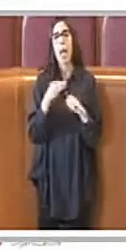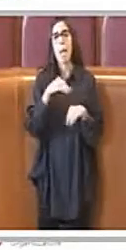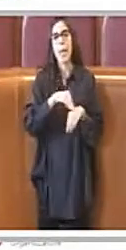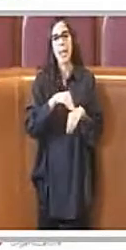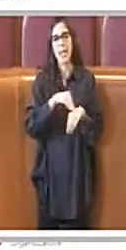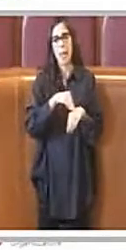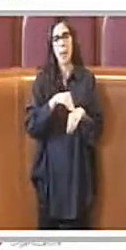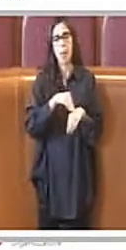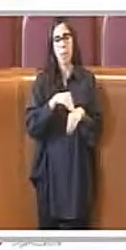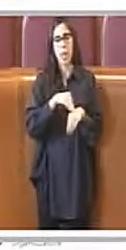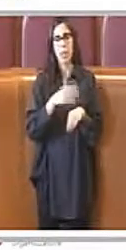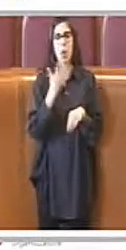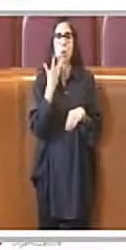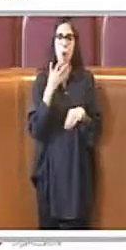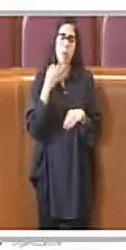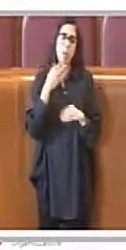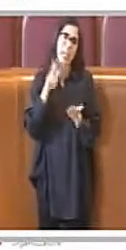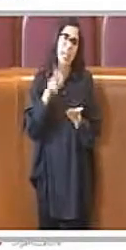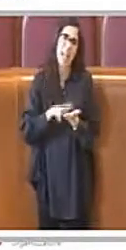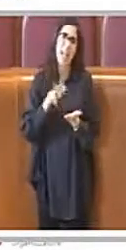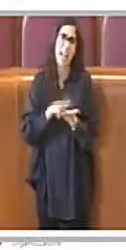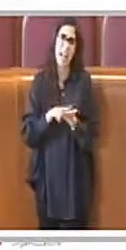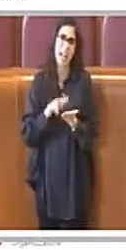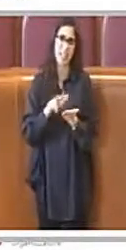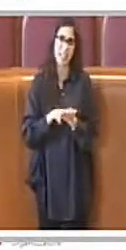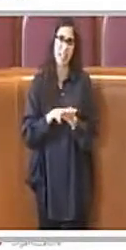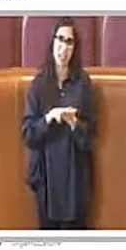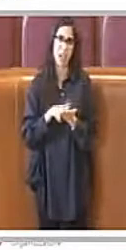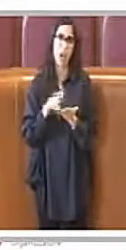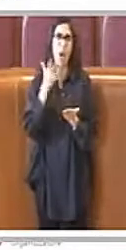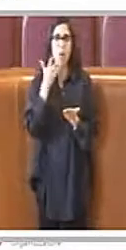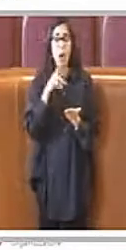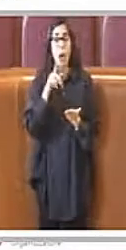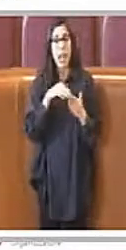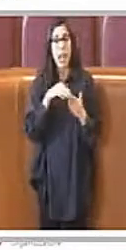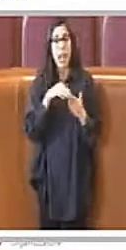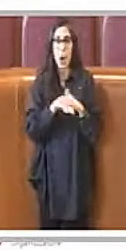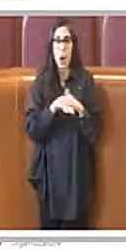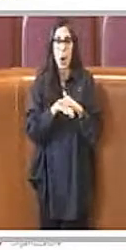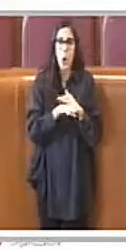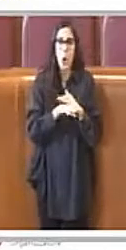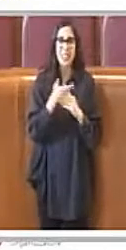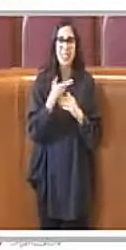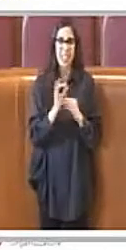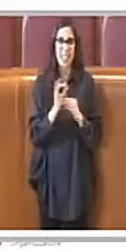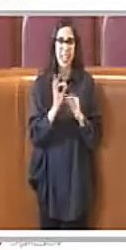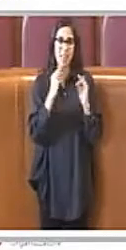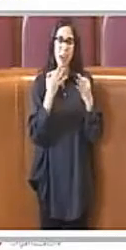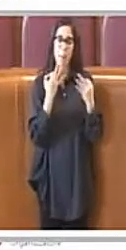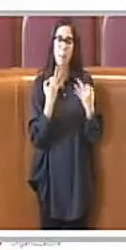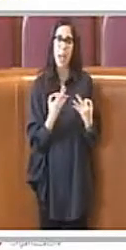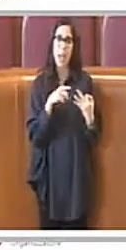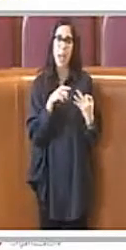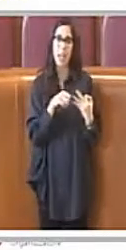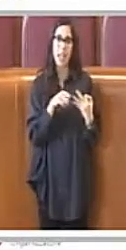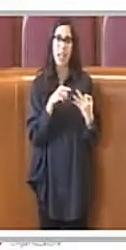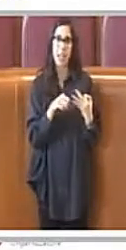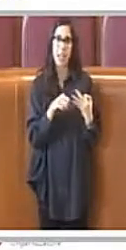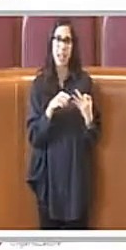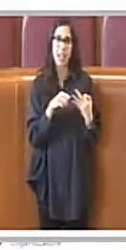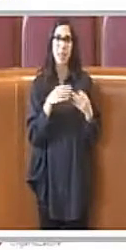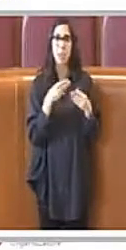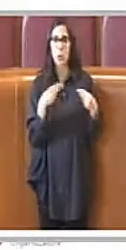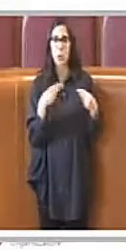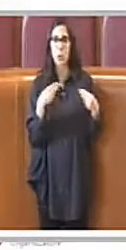a garantire appunto e a conservare questa architettura, che comunque degli strumenti che